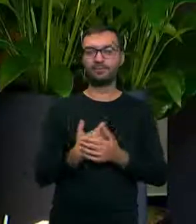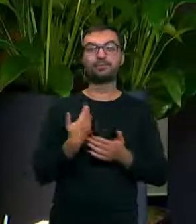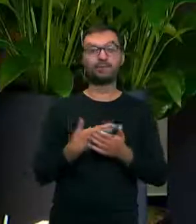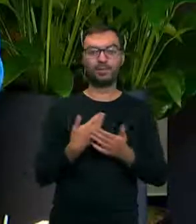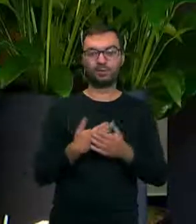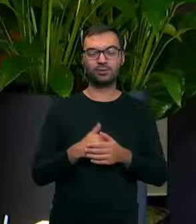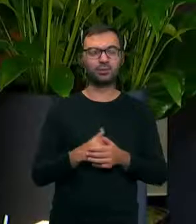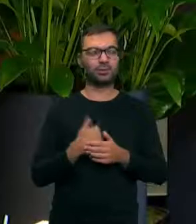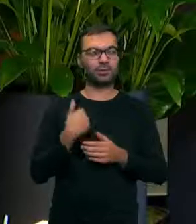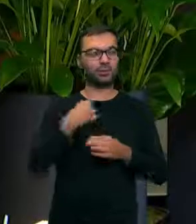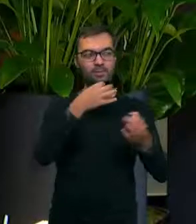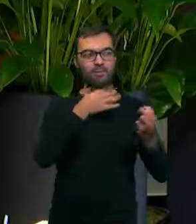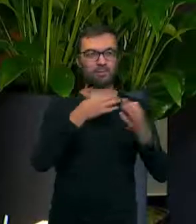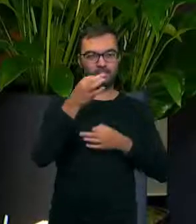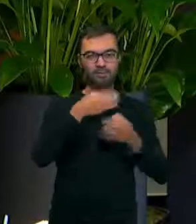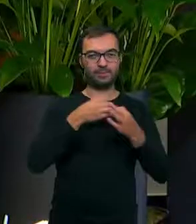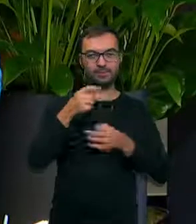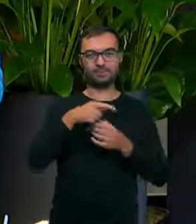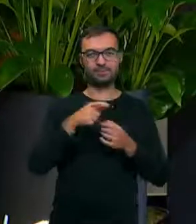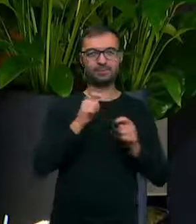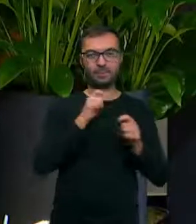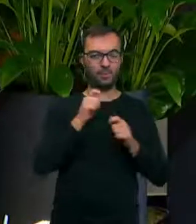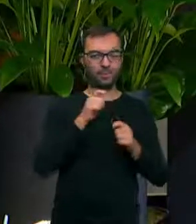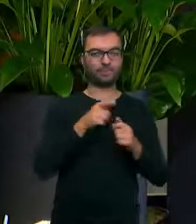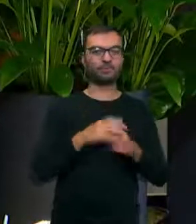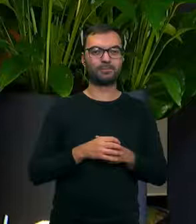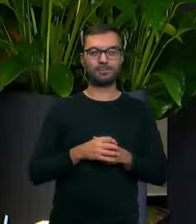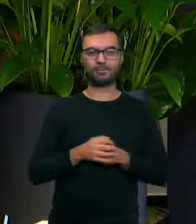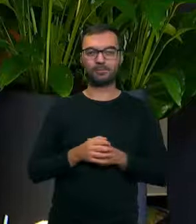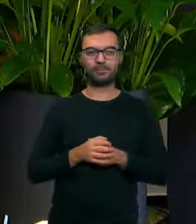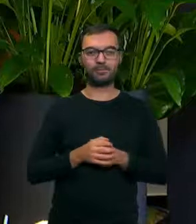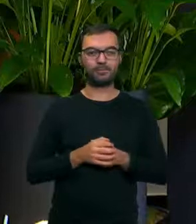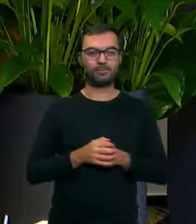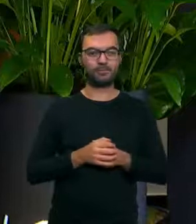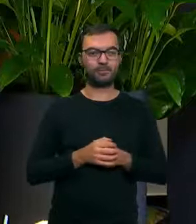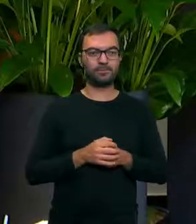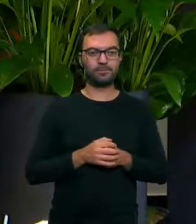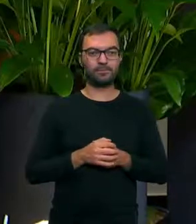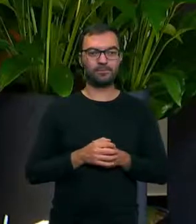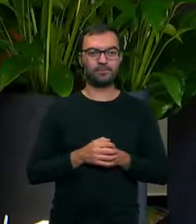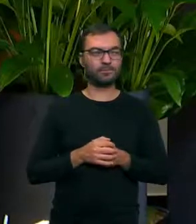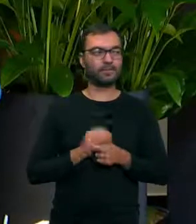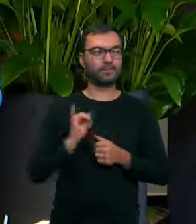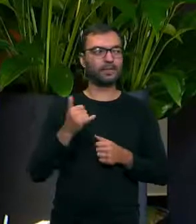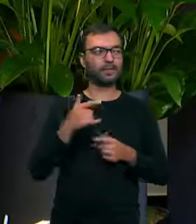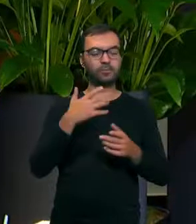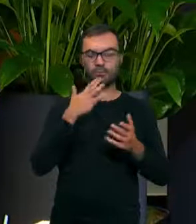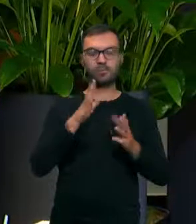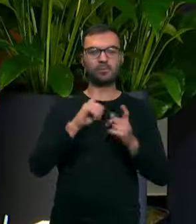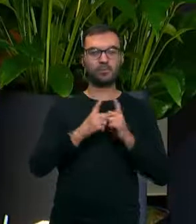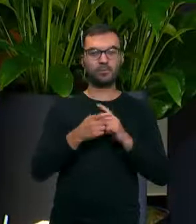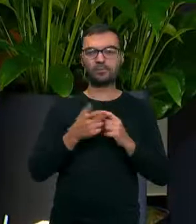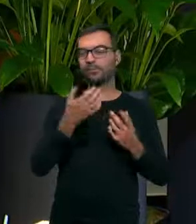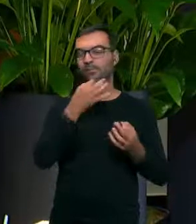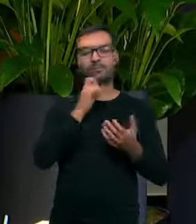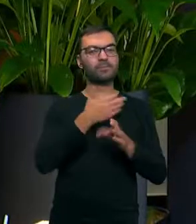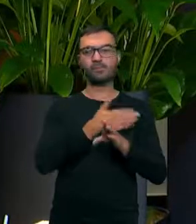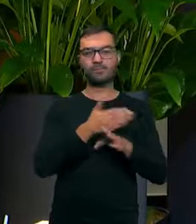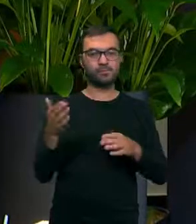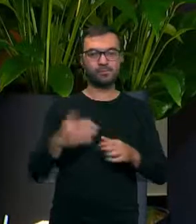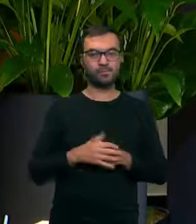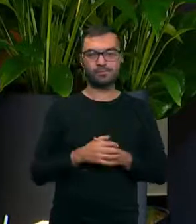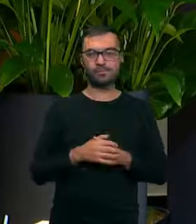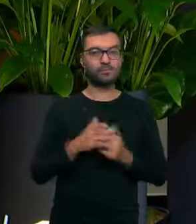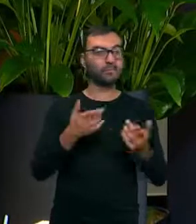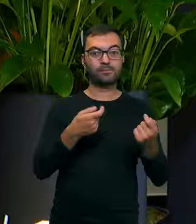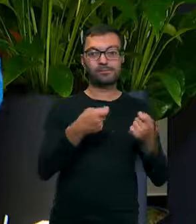takie pytania w tych, które już wcześniej widzowie nasi zadawali, kiedy zapowiadaliśmy to spotkanie. No właśnie,